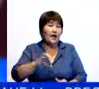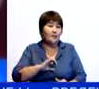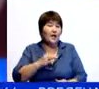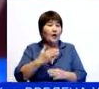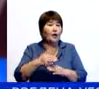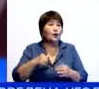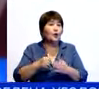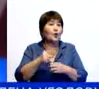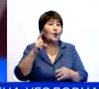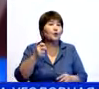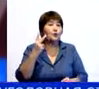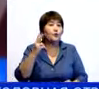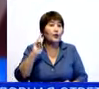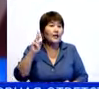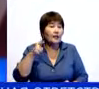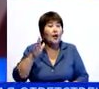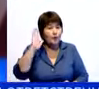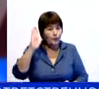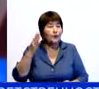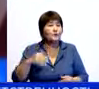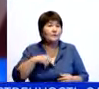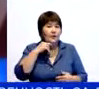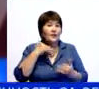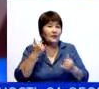в категории до 102 килограммов. Будем держать